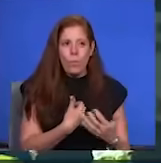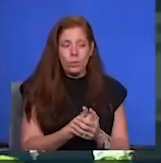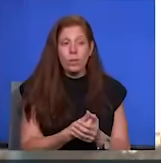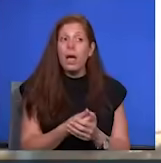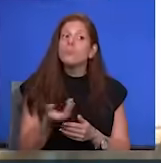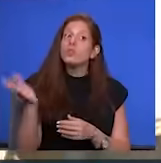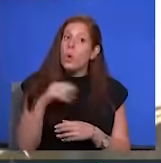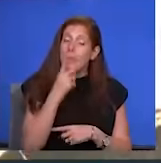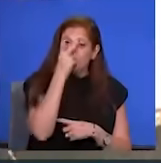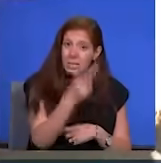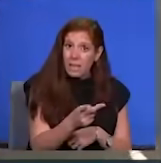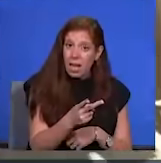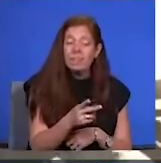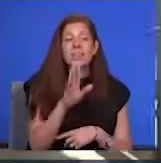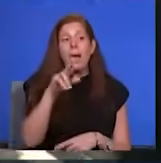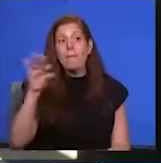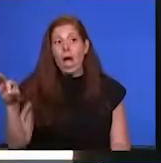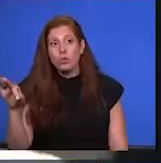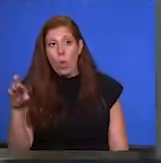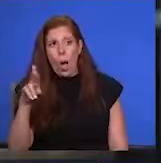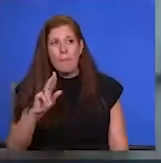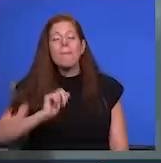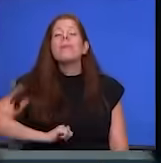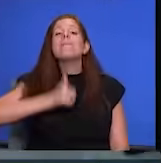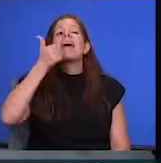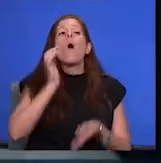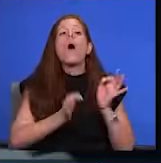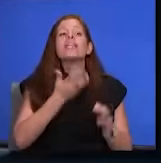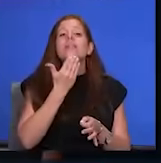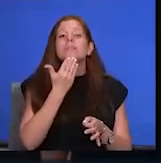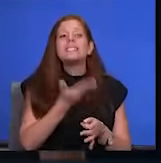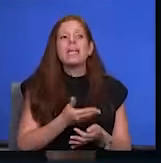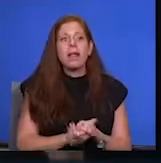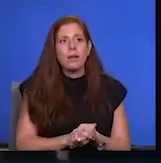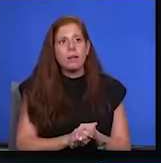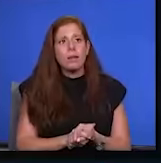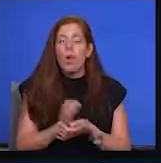לבקר בחווה הוא אחיו רם, מבחירי עורכי הדין בישראל.